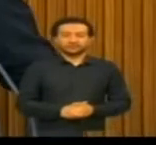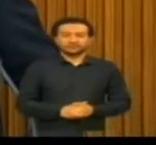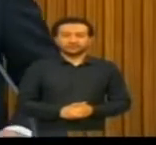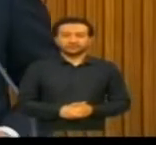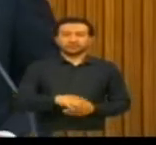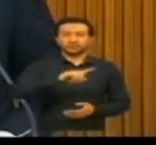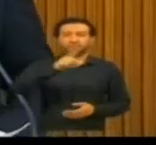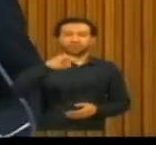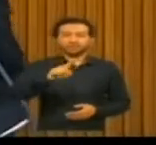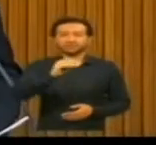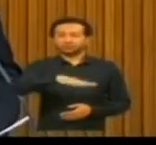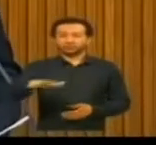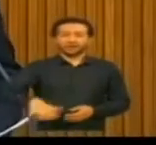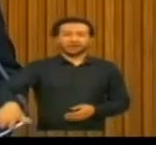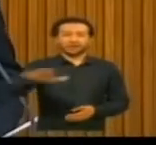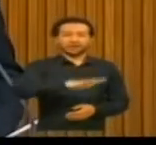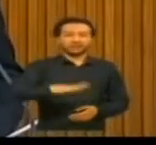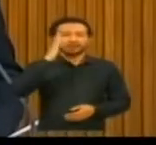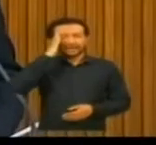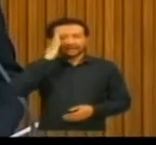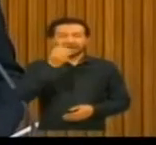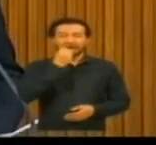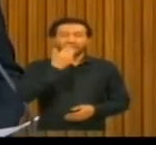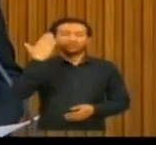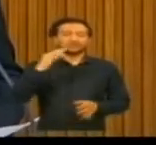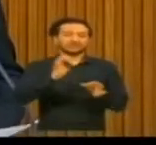On binlerce çocuğun yatağa aç girdiğini gördük.